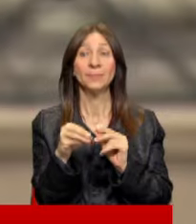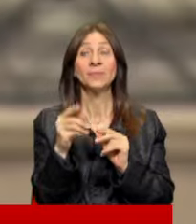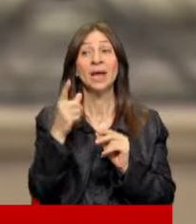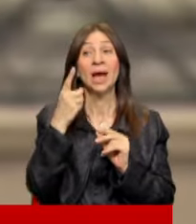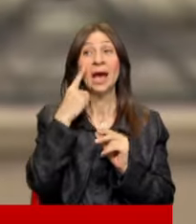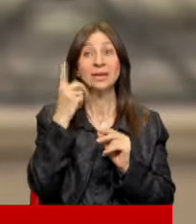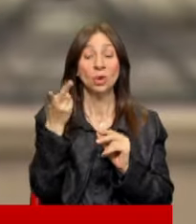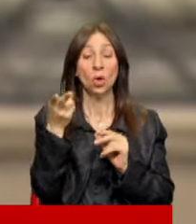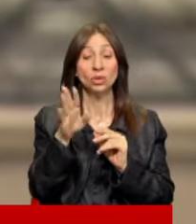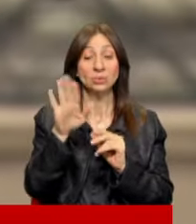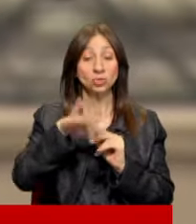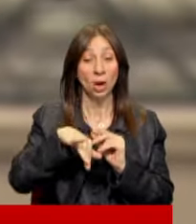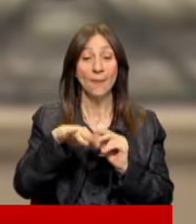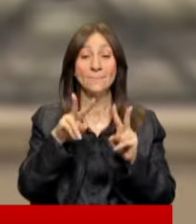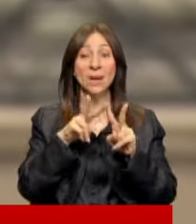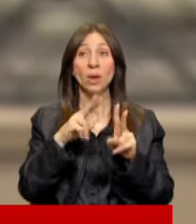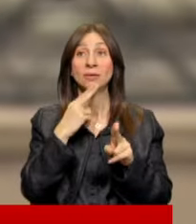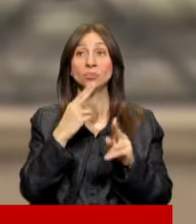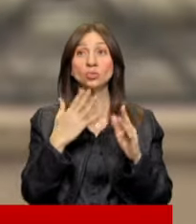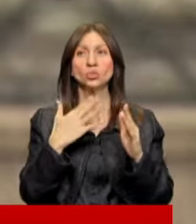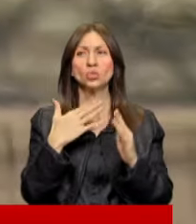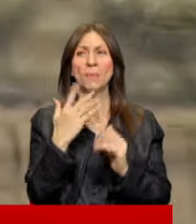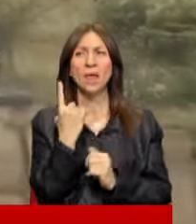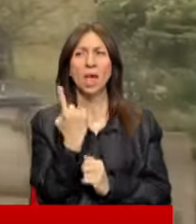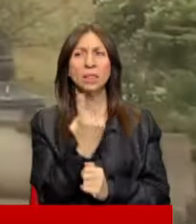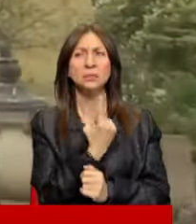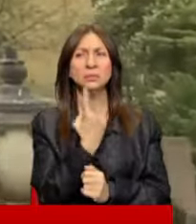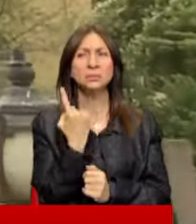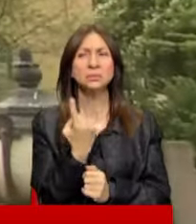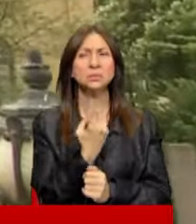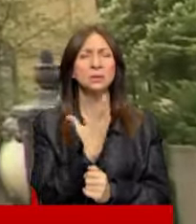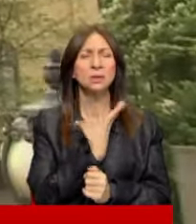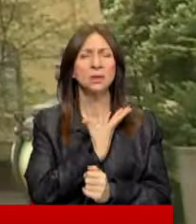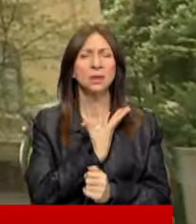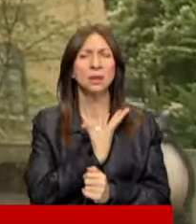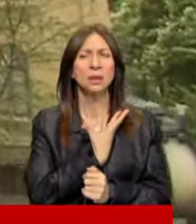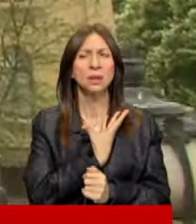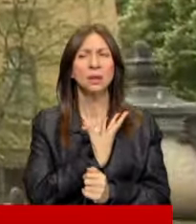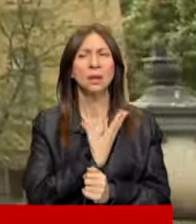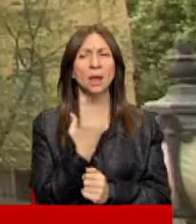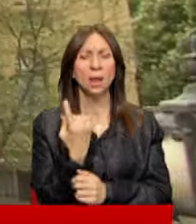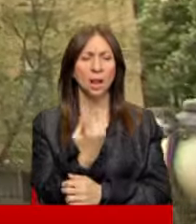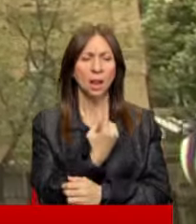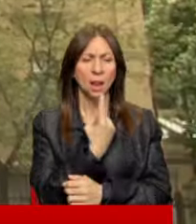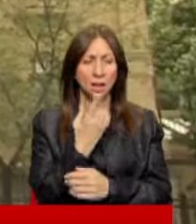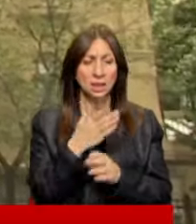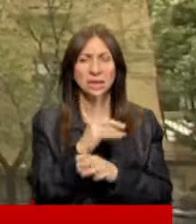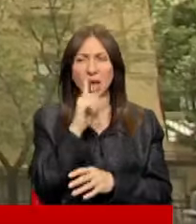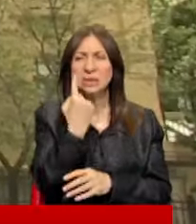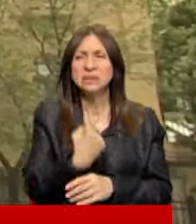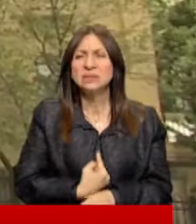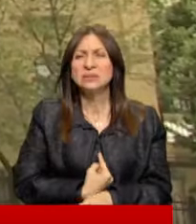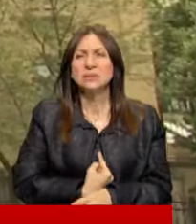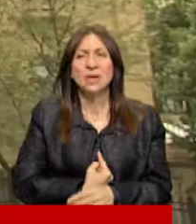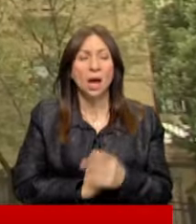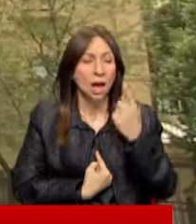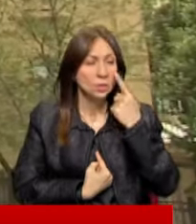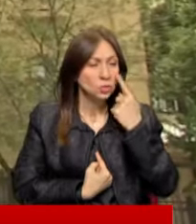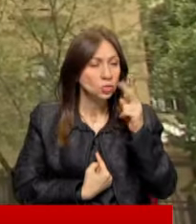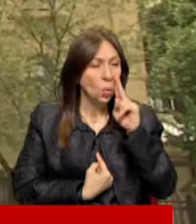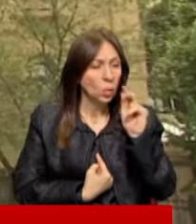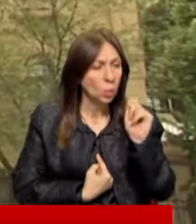Atatürk vefat ettikten sonra Makbule Hanım büyük bir yalnızlığa kendisini mahkum ediyor. Gerçekten yalnız hissediyor. Zaten Atatürk'ün